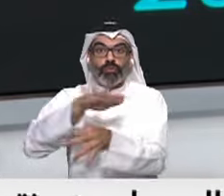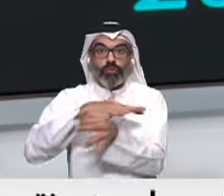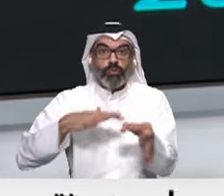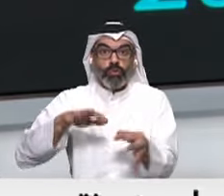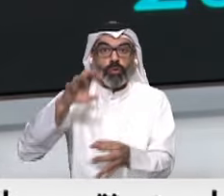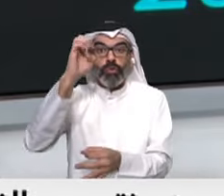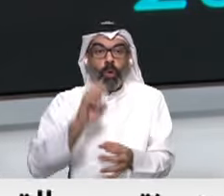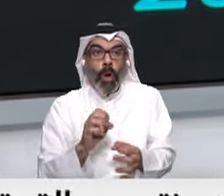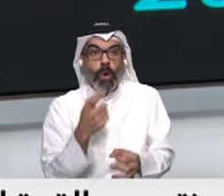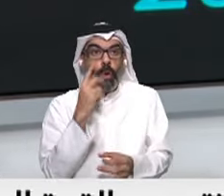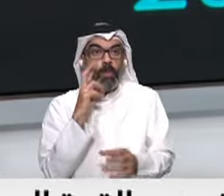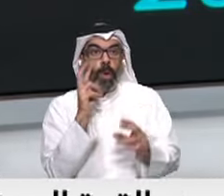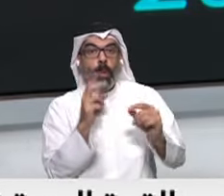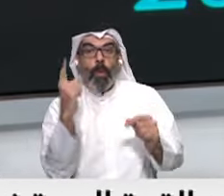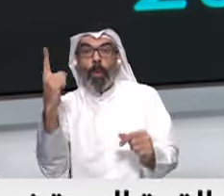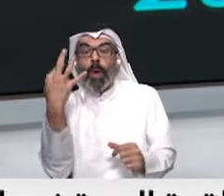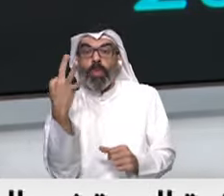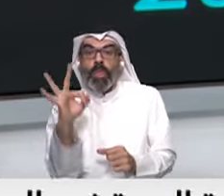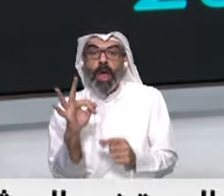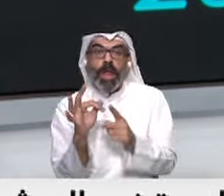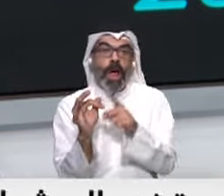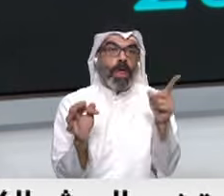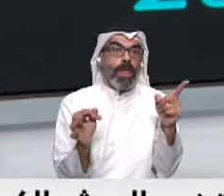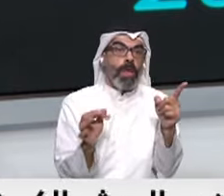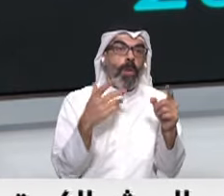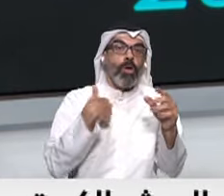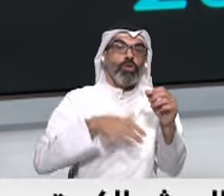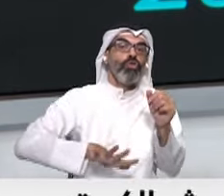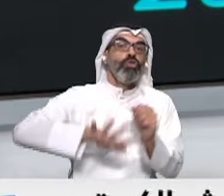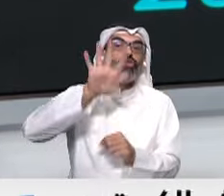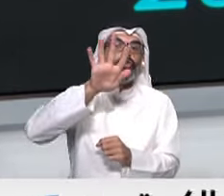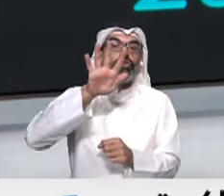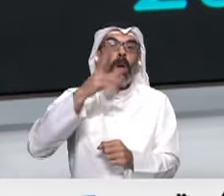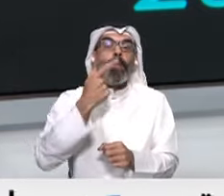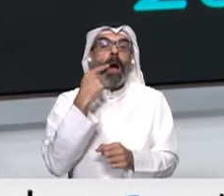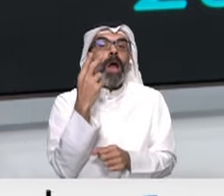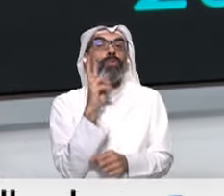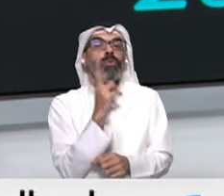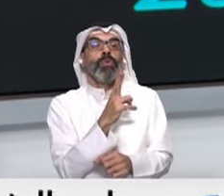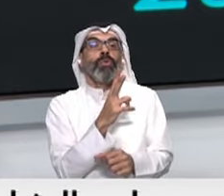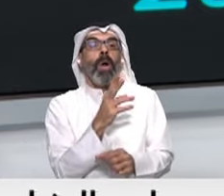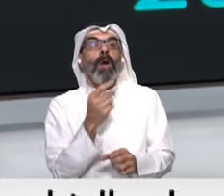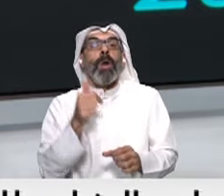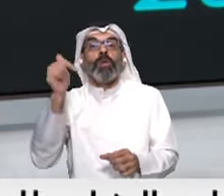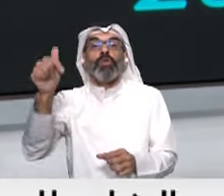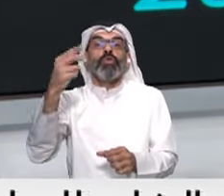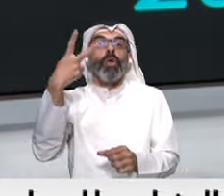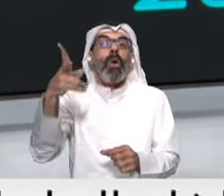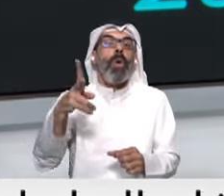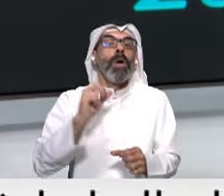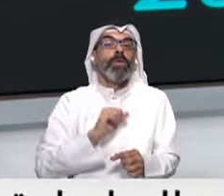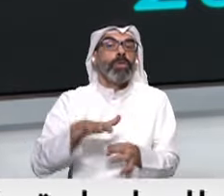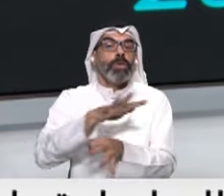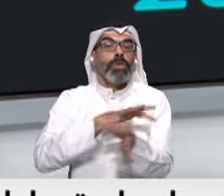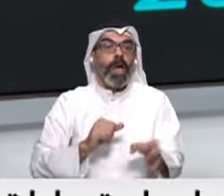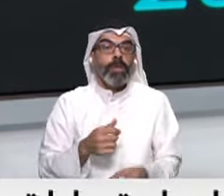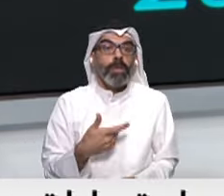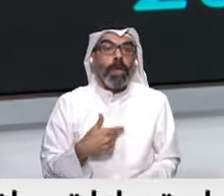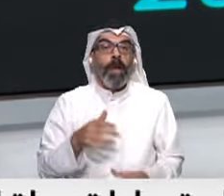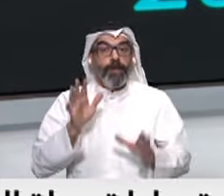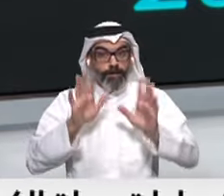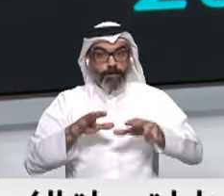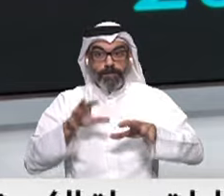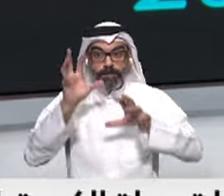ام المرادم 31 درجه مئويه جزرنا الشماليه وربه وبوبيان 26 درجه مئويه و28 في فيلته